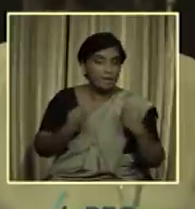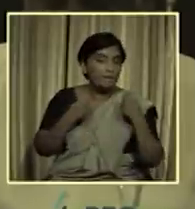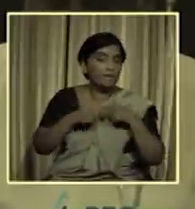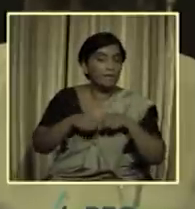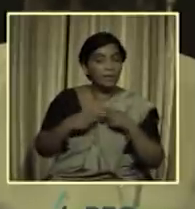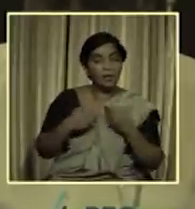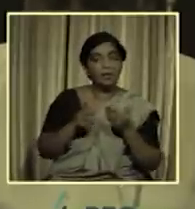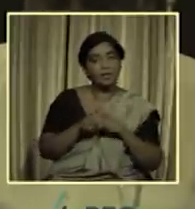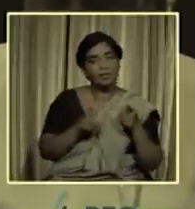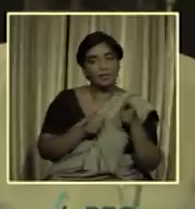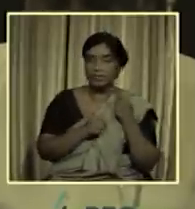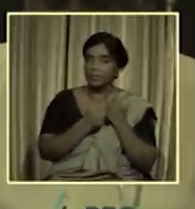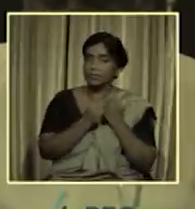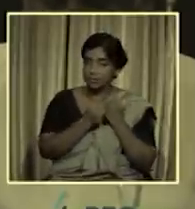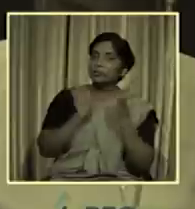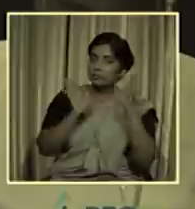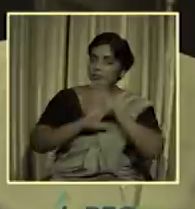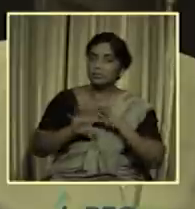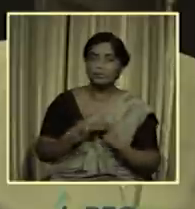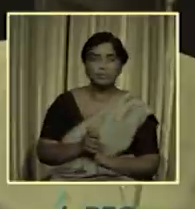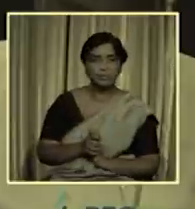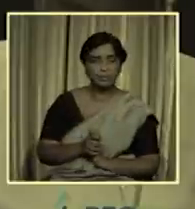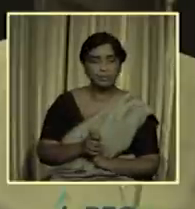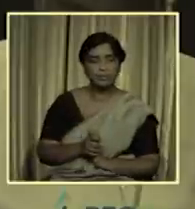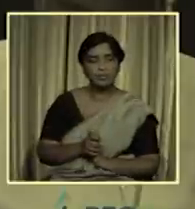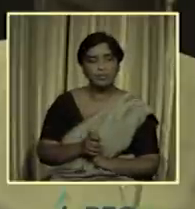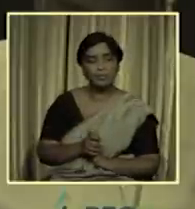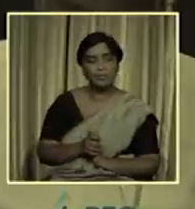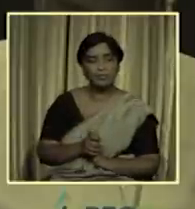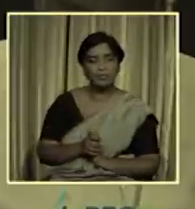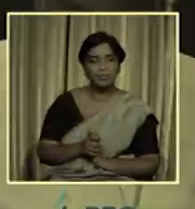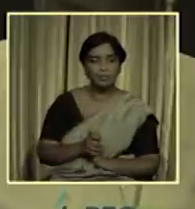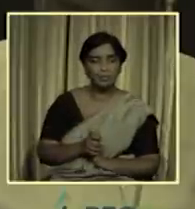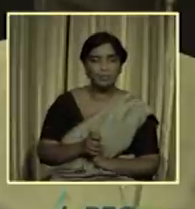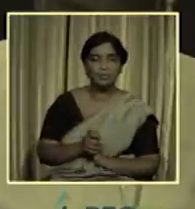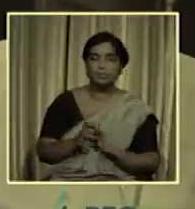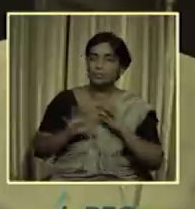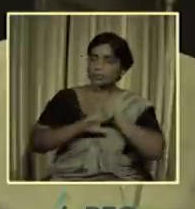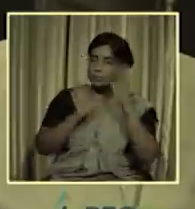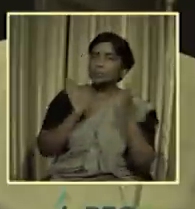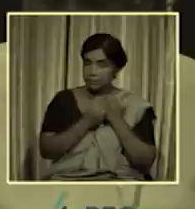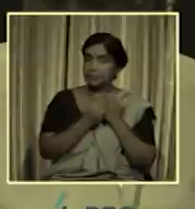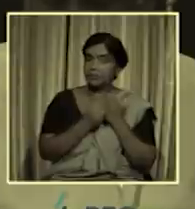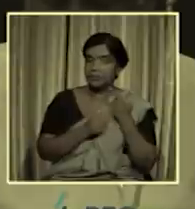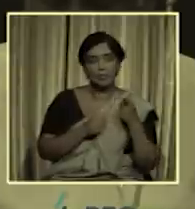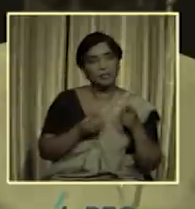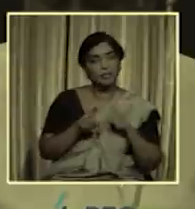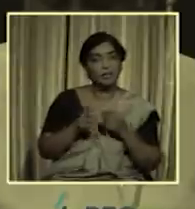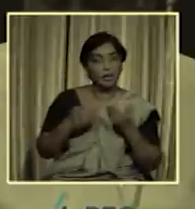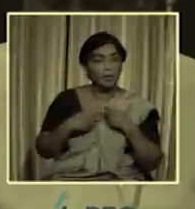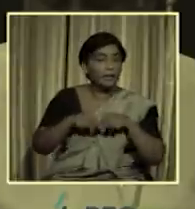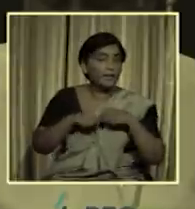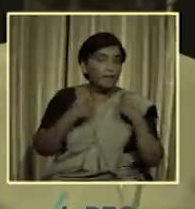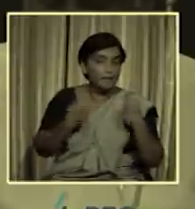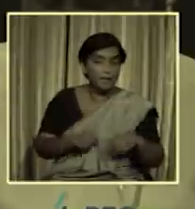ගුණවර්ධනගෙන්. එයත් ඔය පාර්ලිමේන්තුවේ 40 පැනපු කෙනෙක්. ඒ කියන්නේ හිටපු කාලේ හොඳේ. සාමූහිකව මේ කටයුත්තට බහිමු. අපි වියදම්